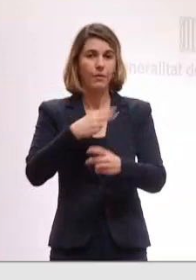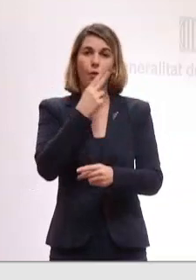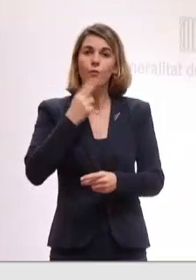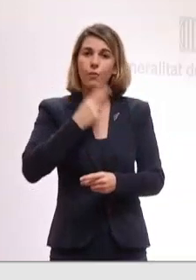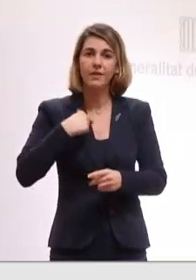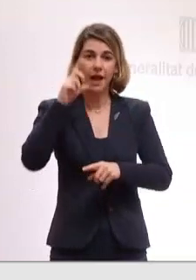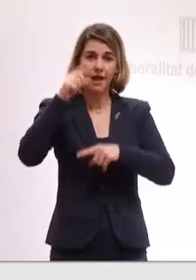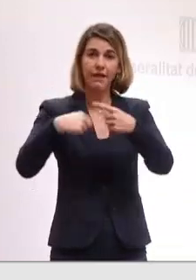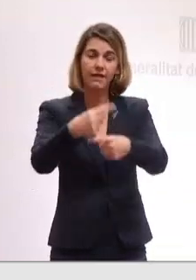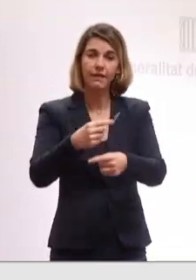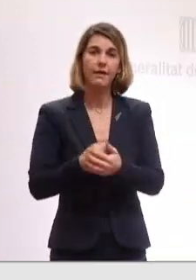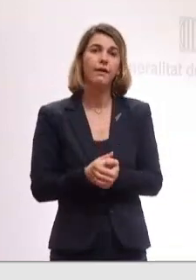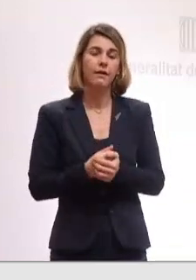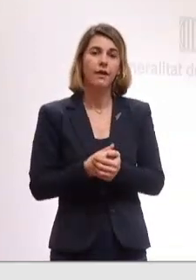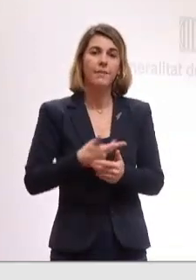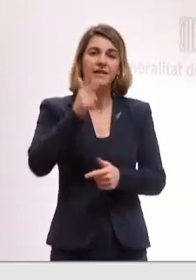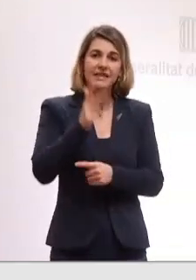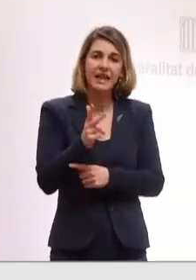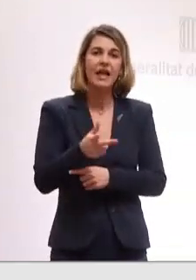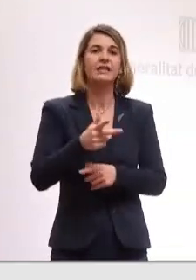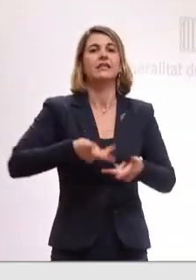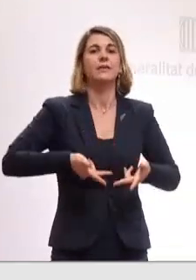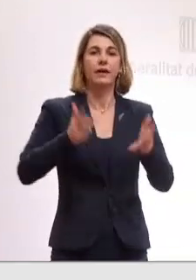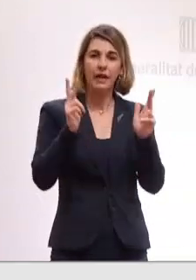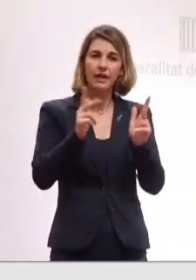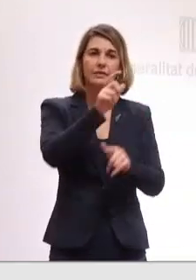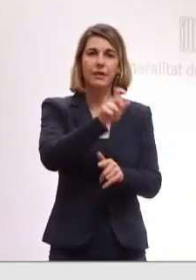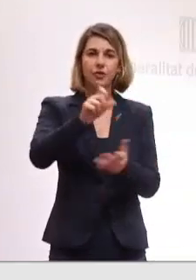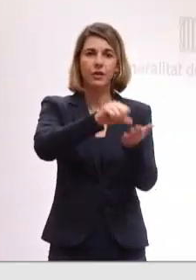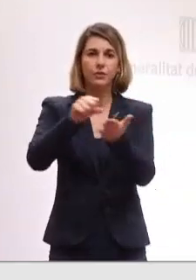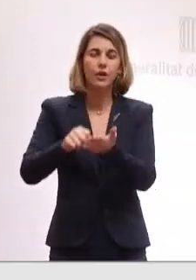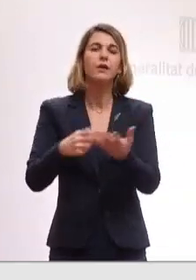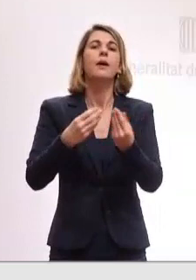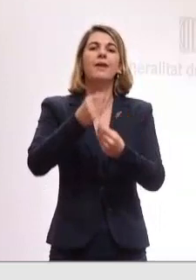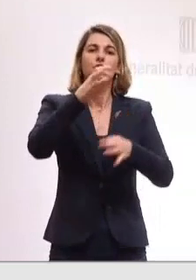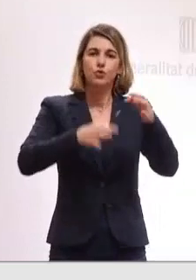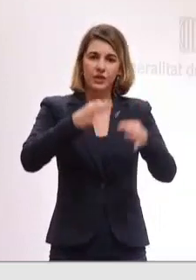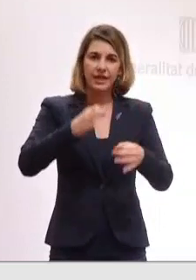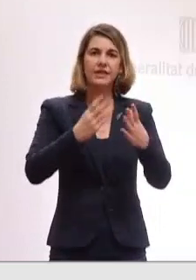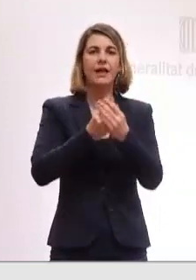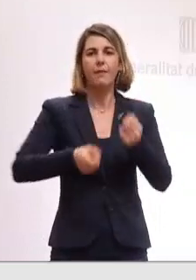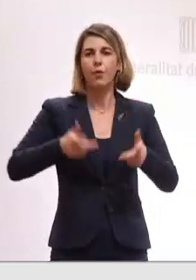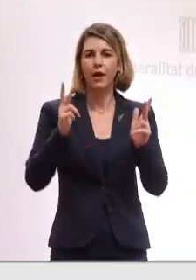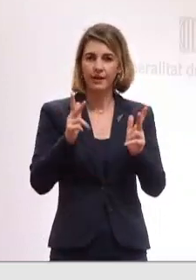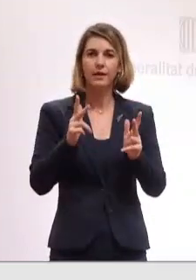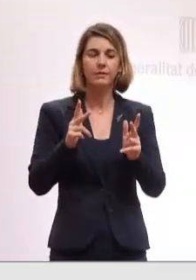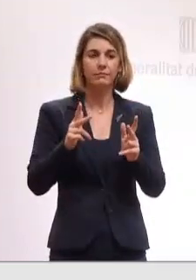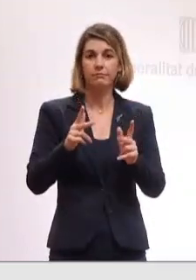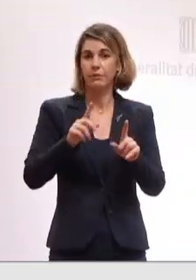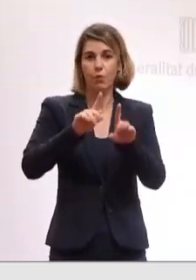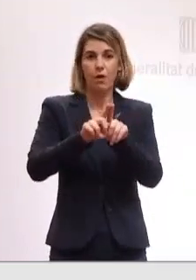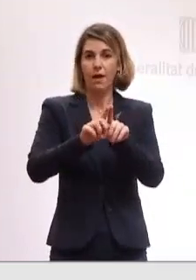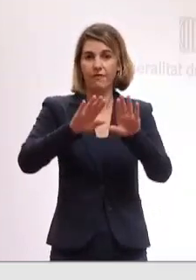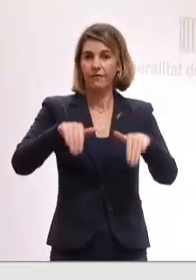compromís quotidià amb els drets i les llibertats de la ciutadania, amb la justícia, amb la democràcia, en definitiva, amb